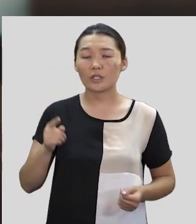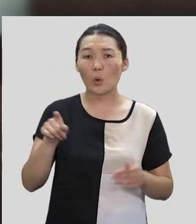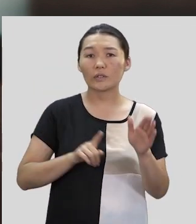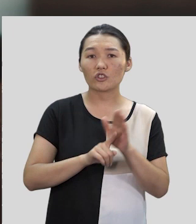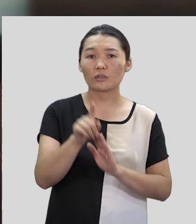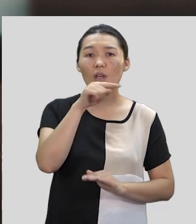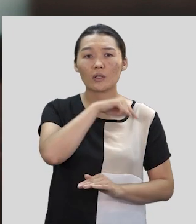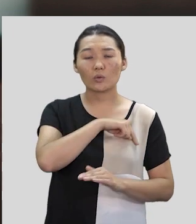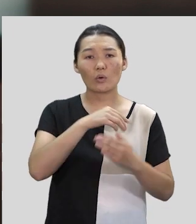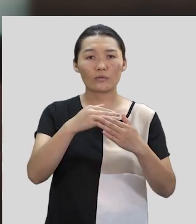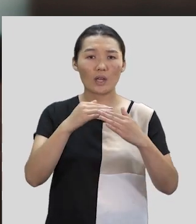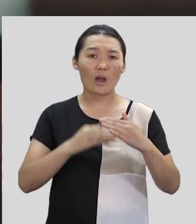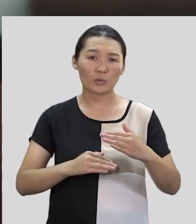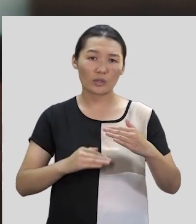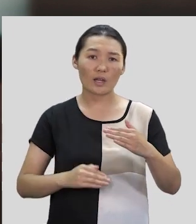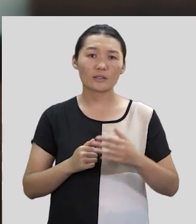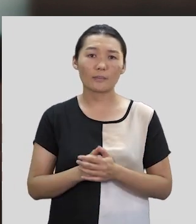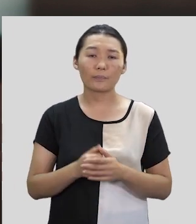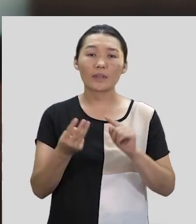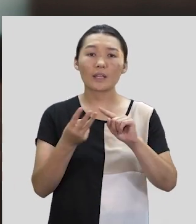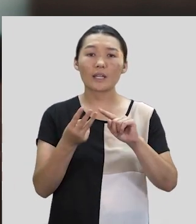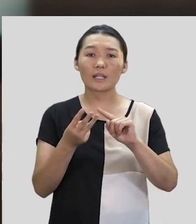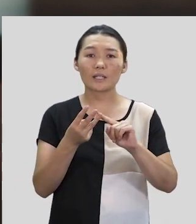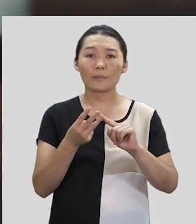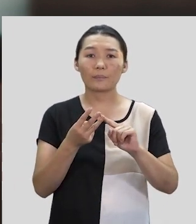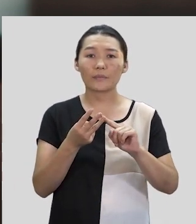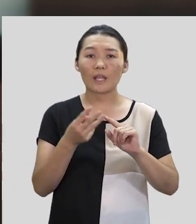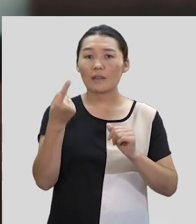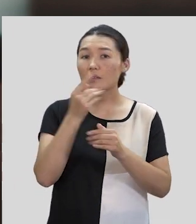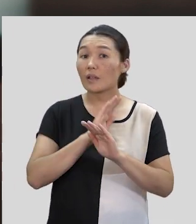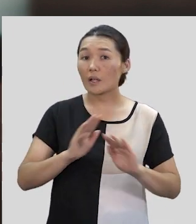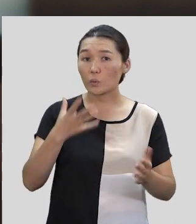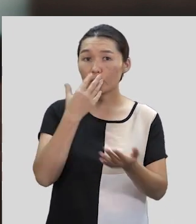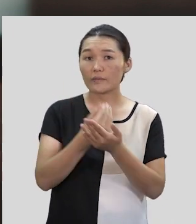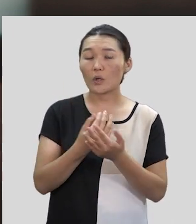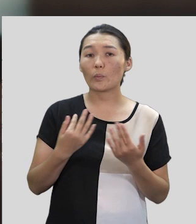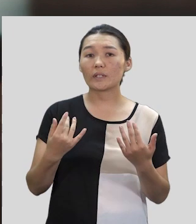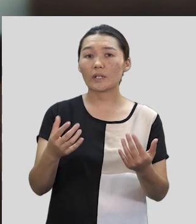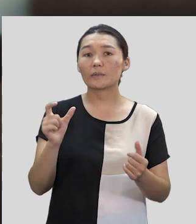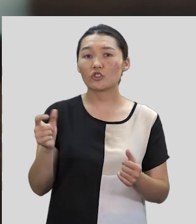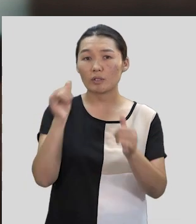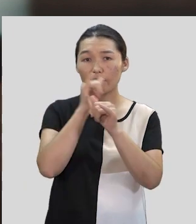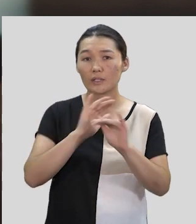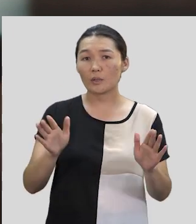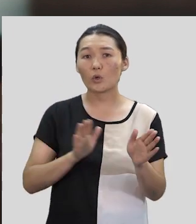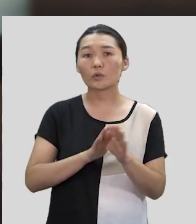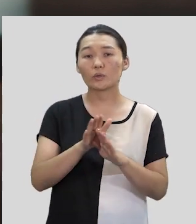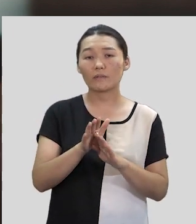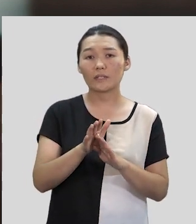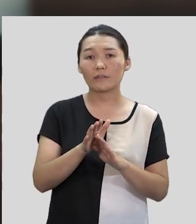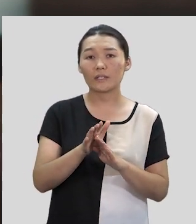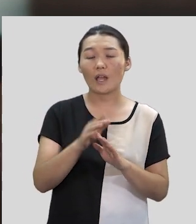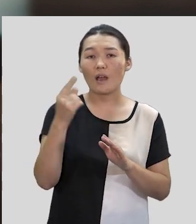духовно опускаться 3 не одну свою потребность человек не может удовлетворить